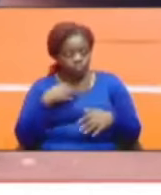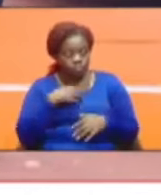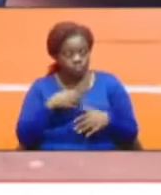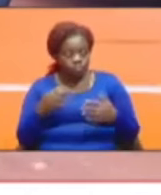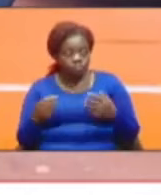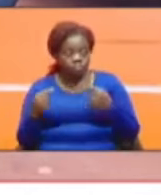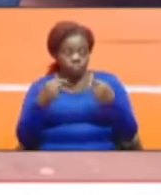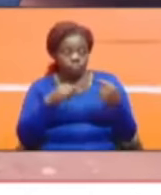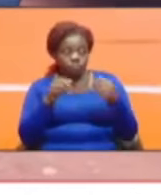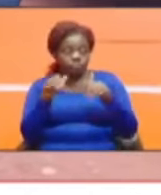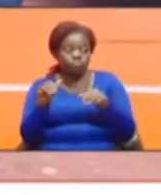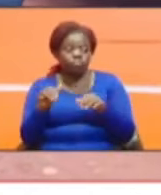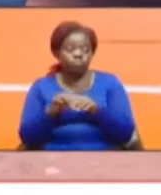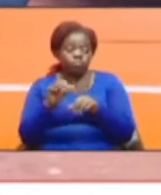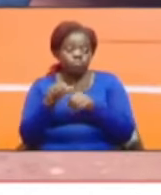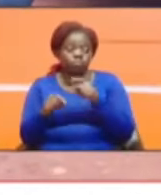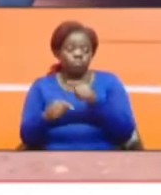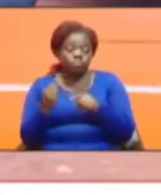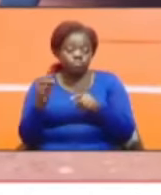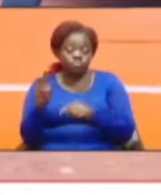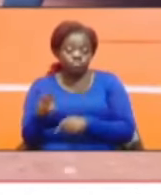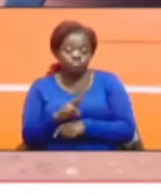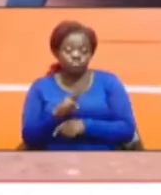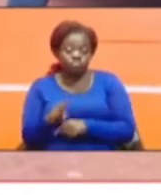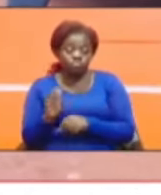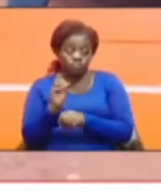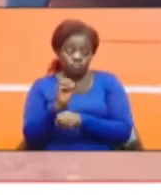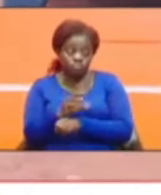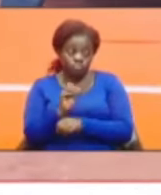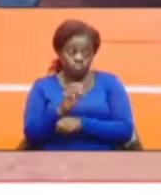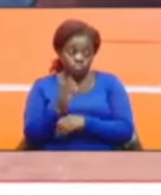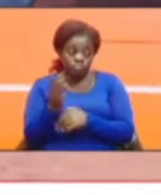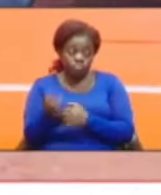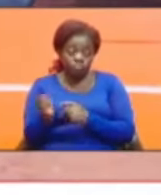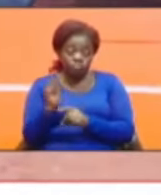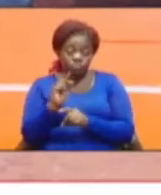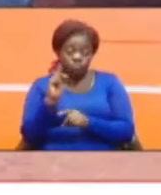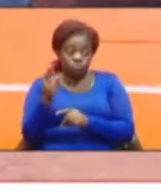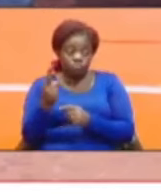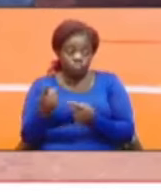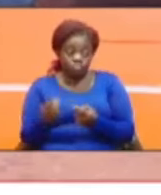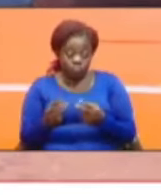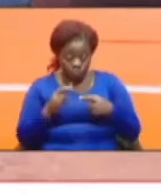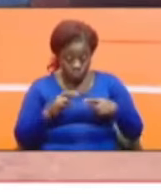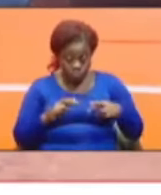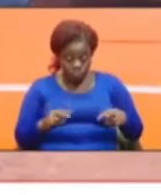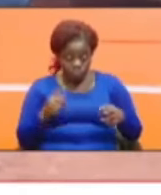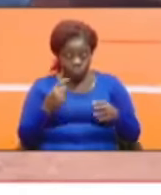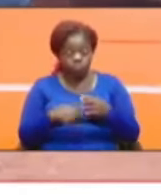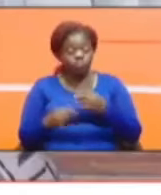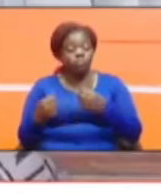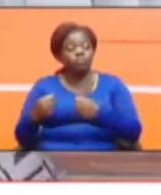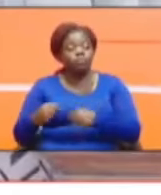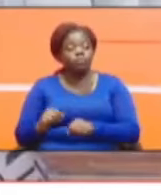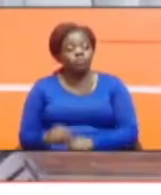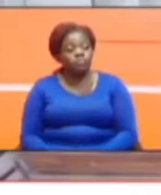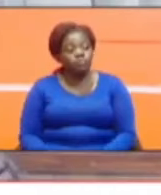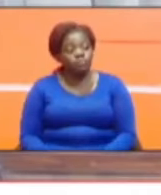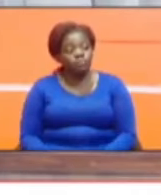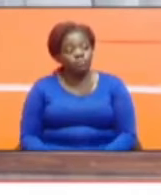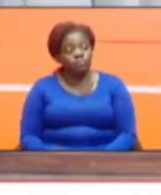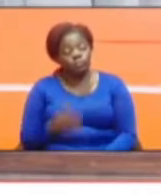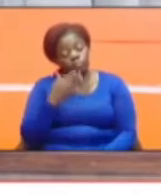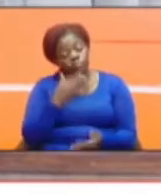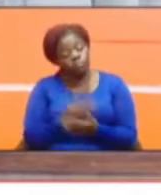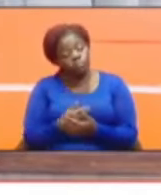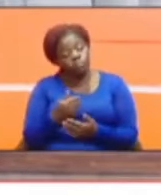twayizaamu n'abaka paalamenti ku ttemu eri ekikanga kino ne bakuutira abantu okusooka bafumiitirize okukyawa bagenda okukola. Naye kiba kirungi